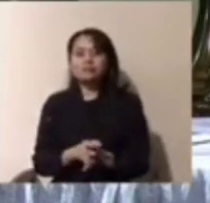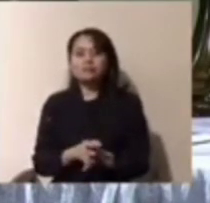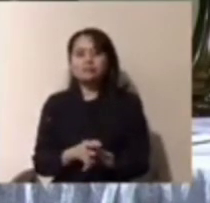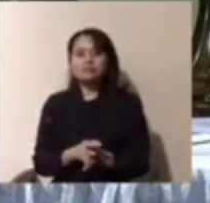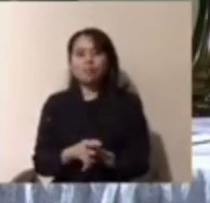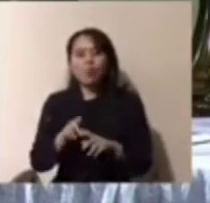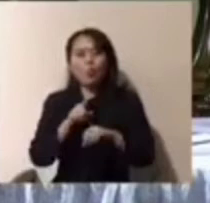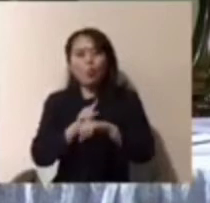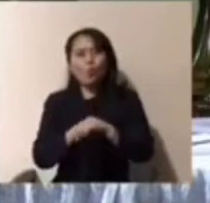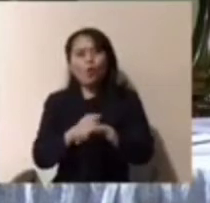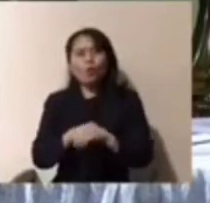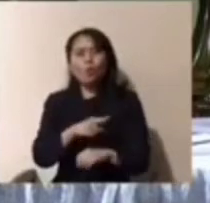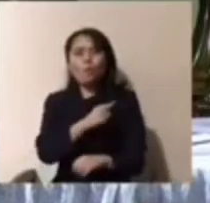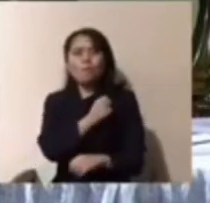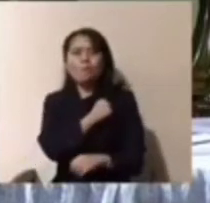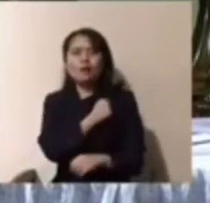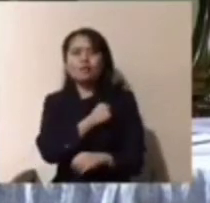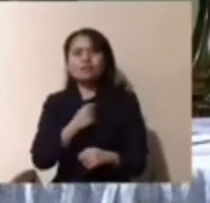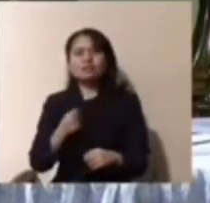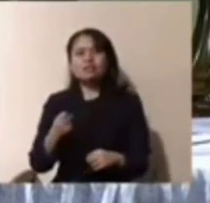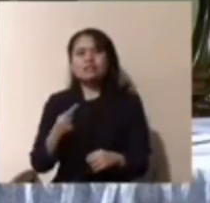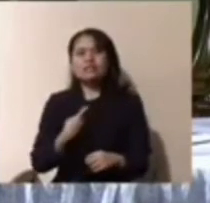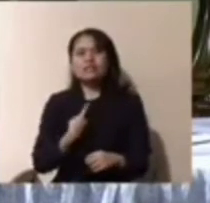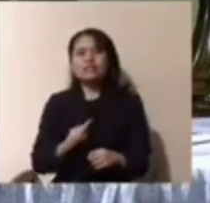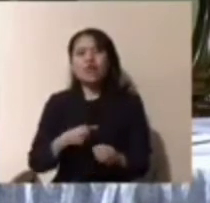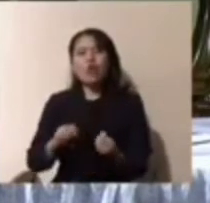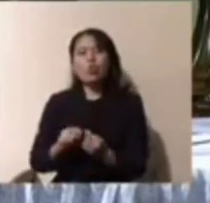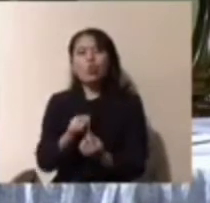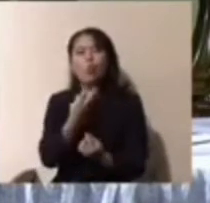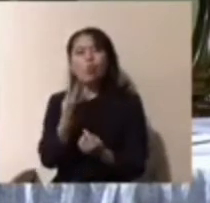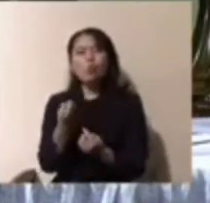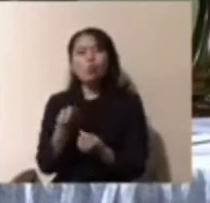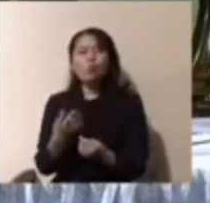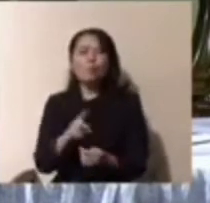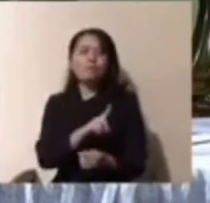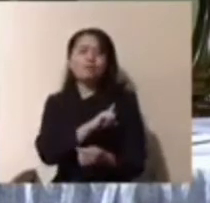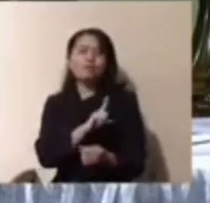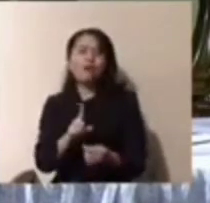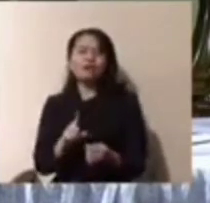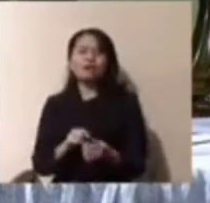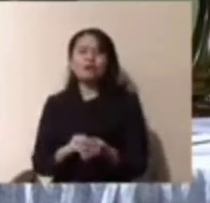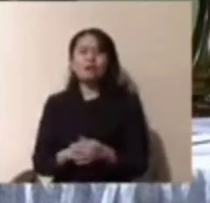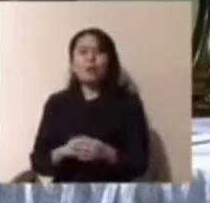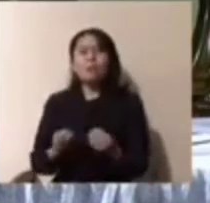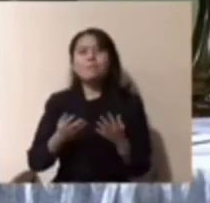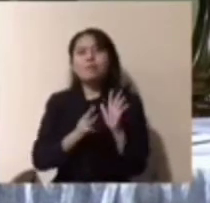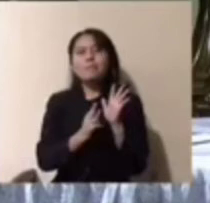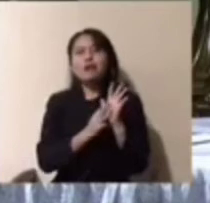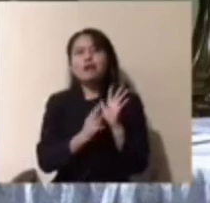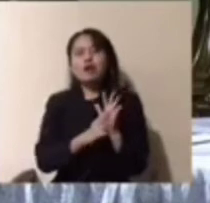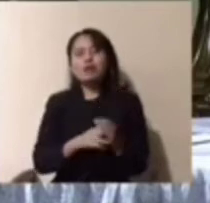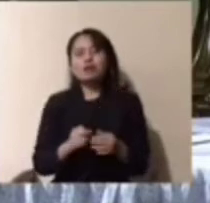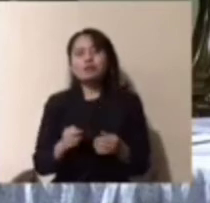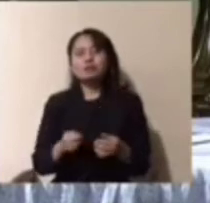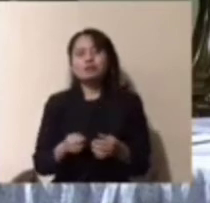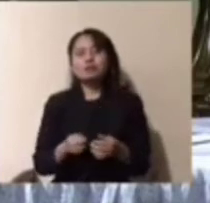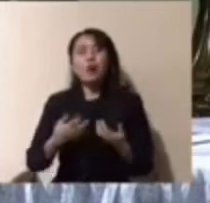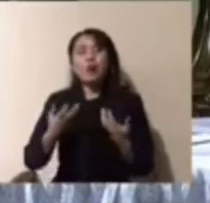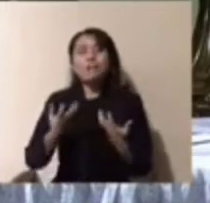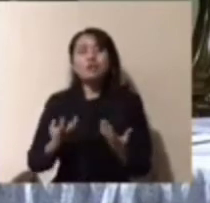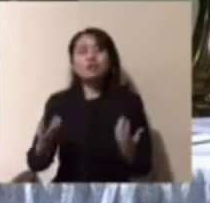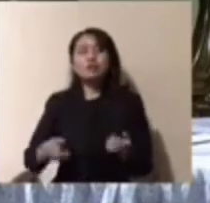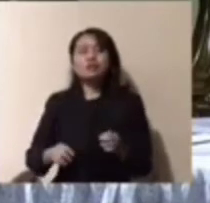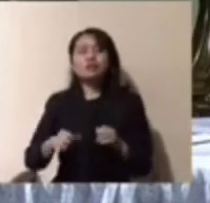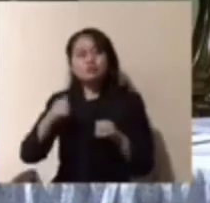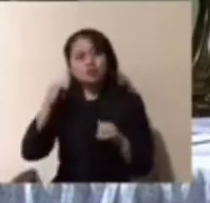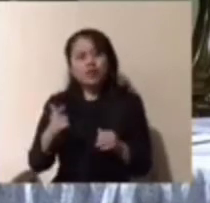Ketika setiap warga bangsa kita tumbuh menjadi pribadi-pribadi yang semakin bermartabat, Paskah menjadi